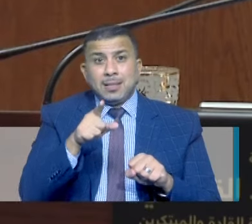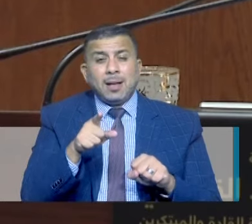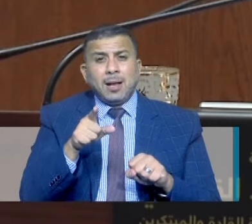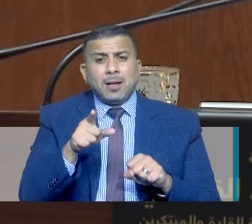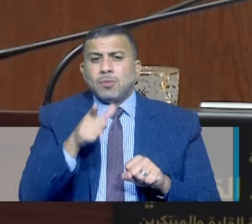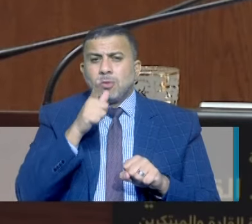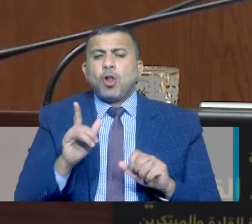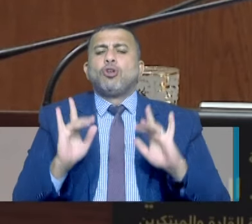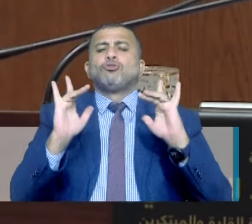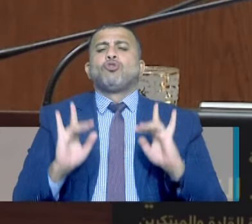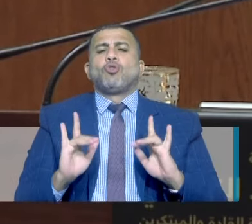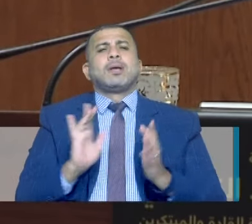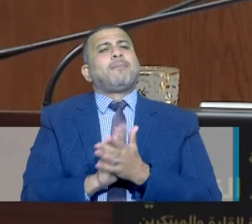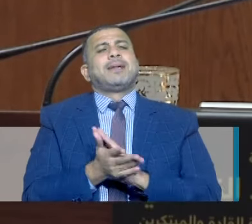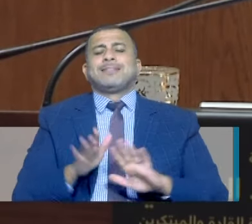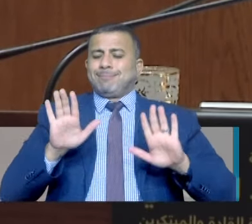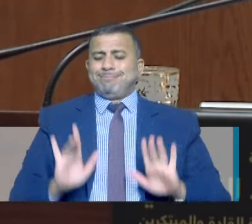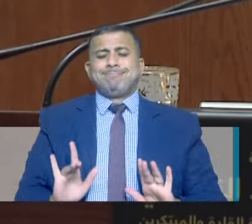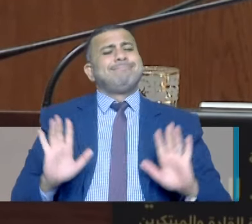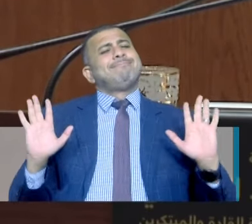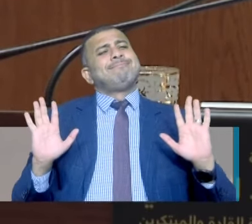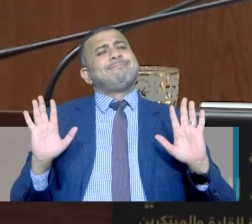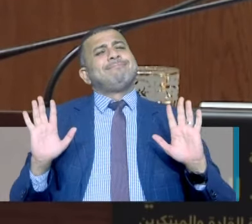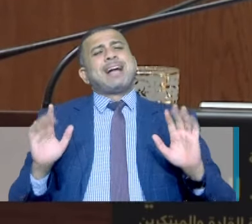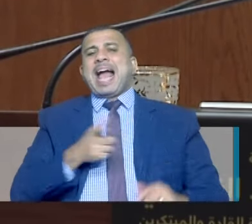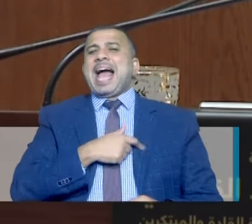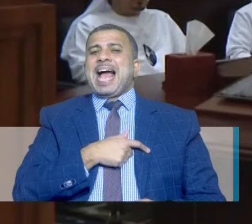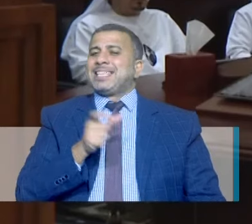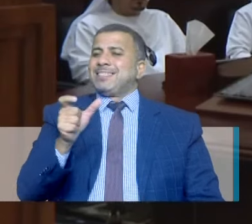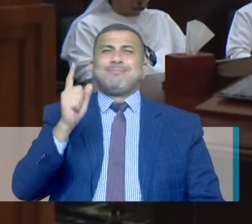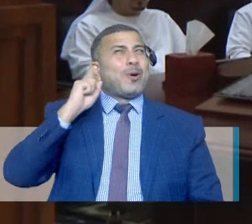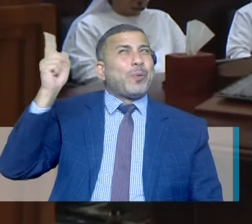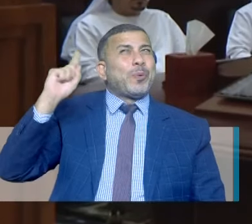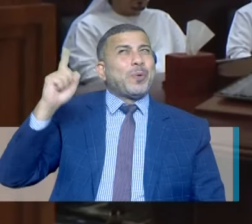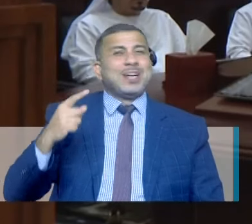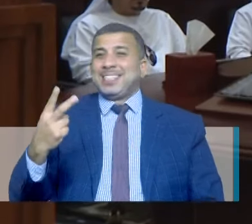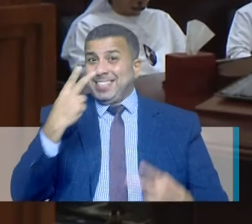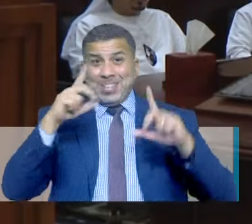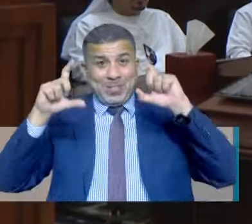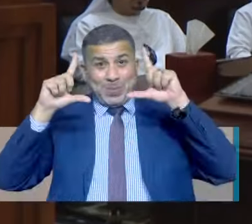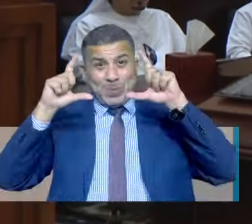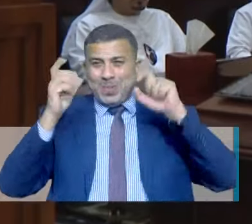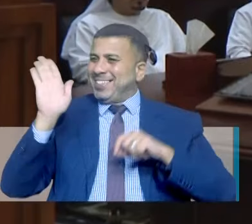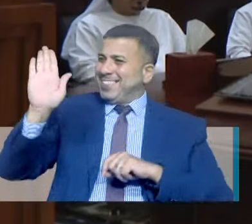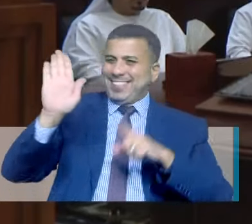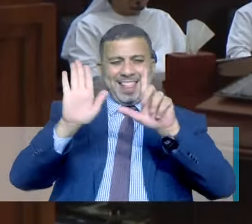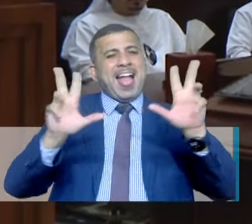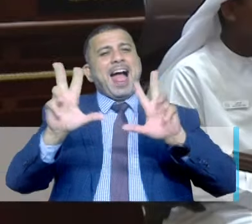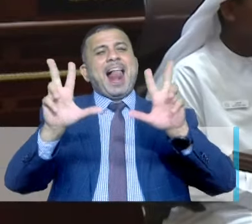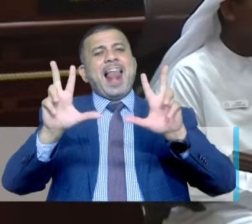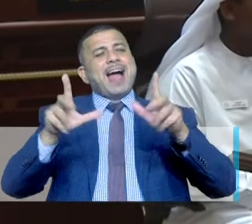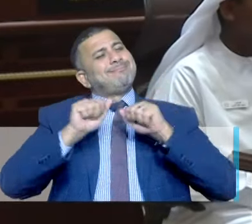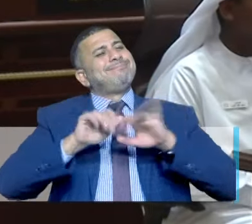المجلس جلوسكم على هذه الكراسي وأخذكم الألقاب الرنانة ومشاهدة صوركم في وسائل الإعلام